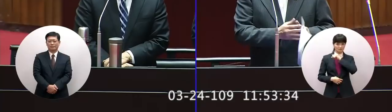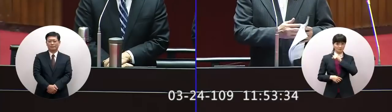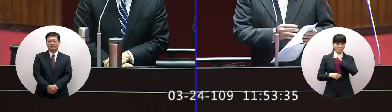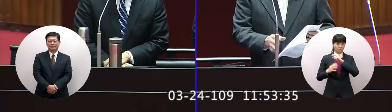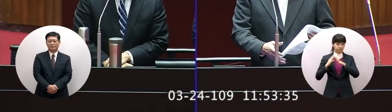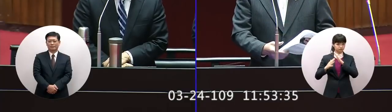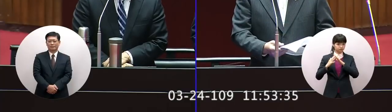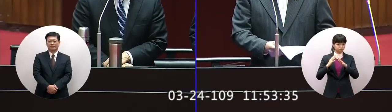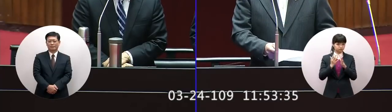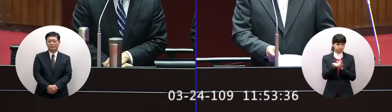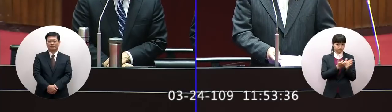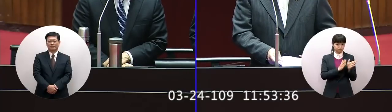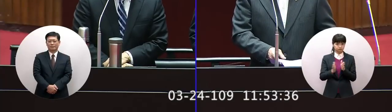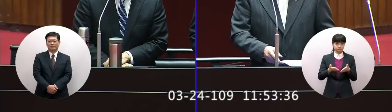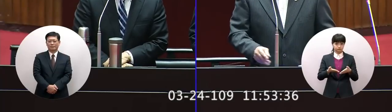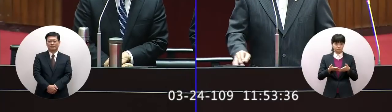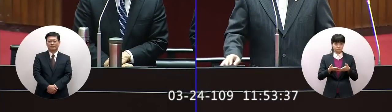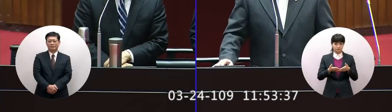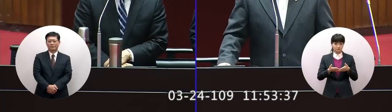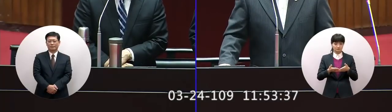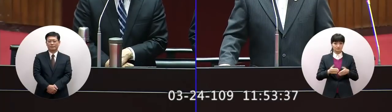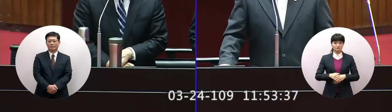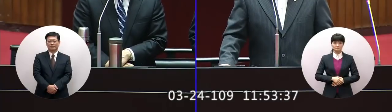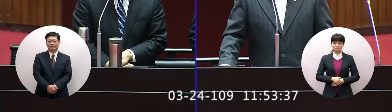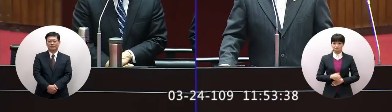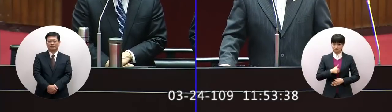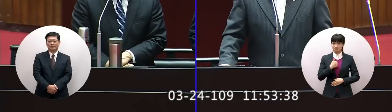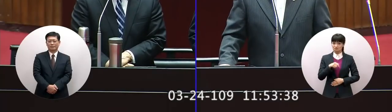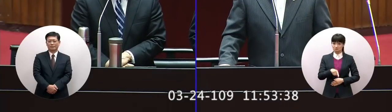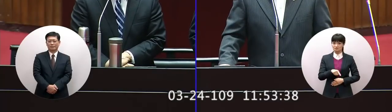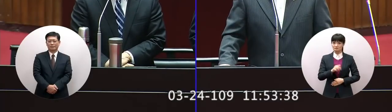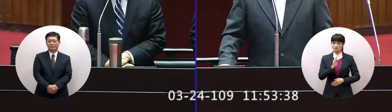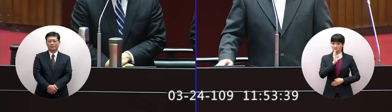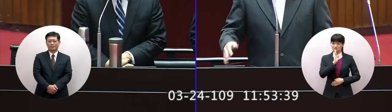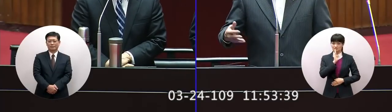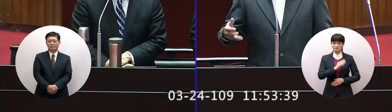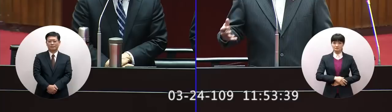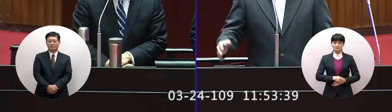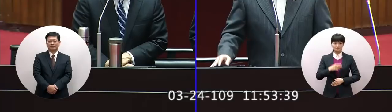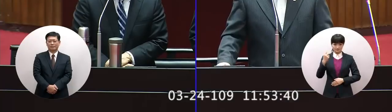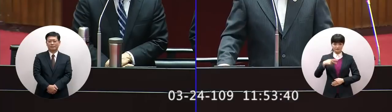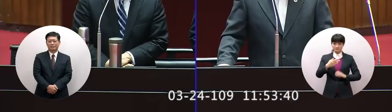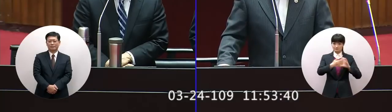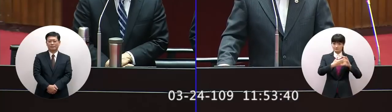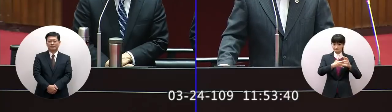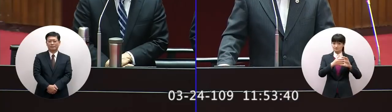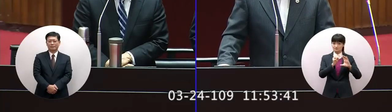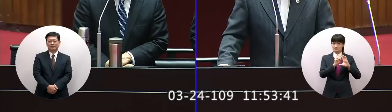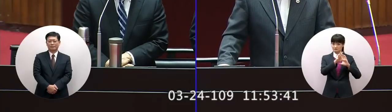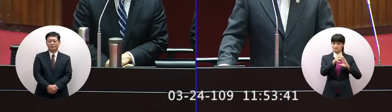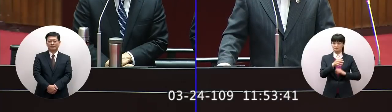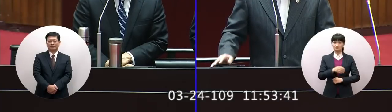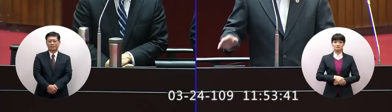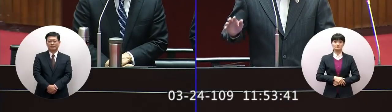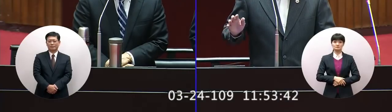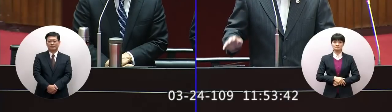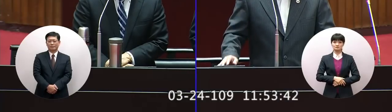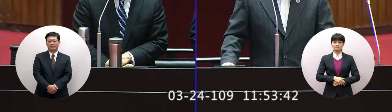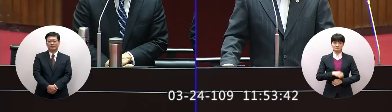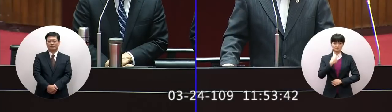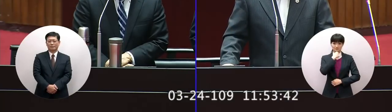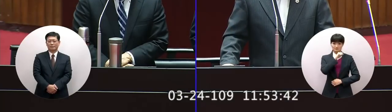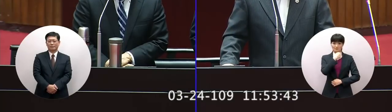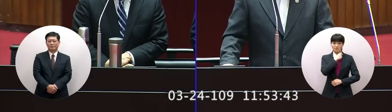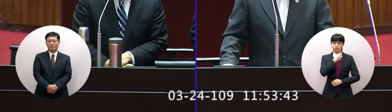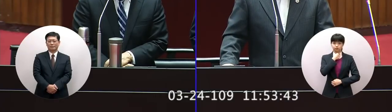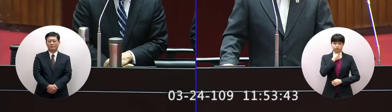这是应该是一个不争的事实。甚至他在媒体的披露说，台湾有必要